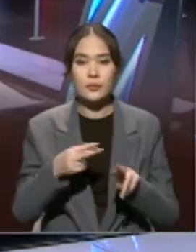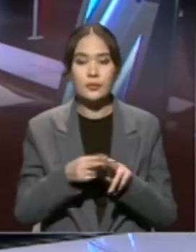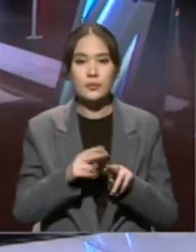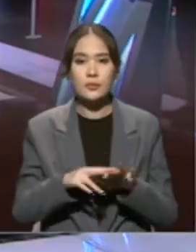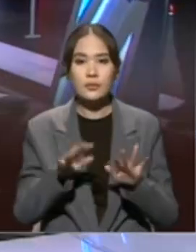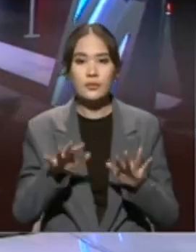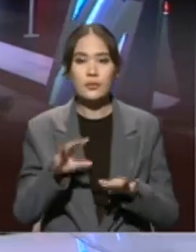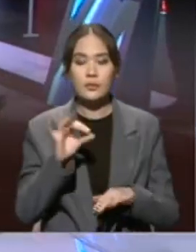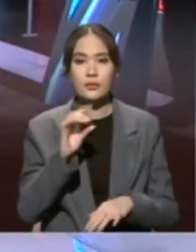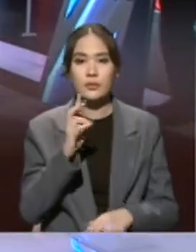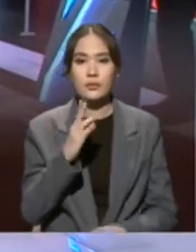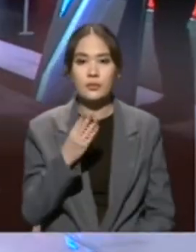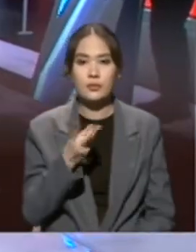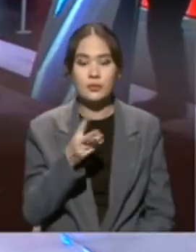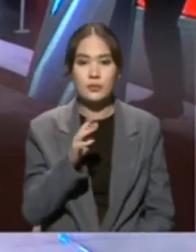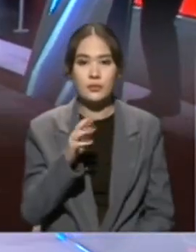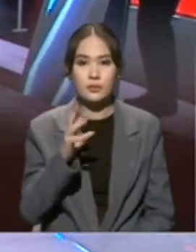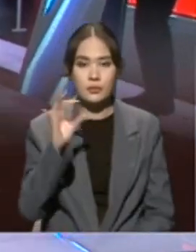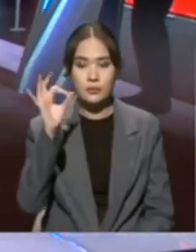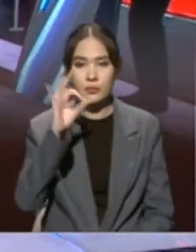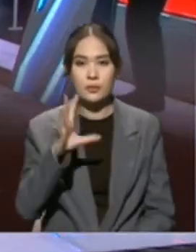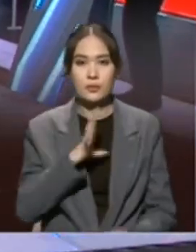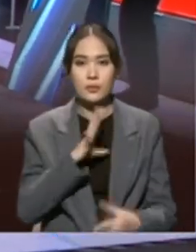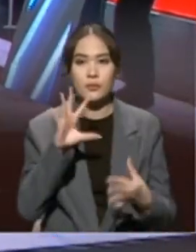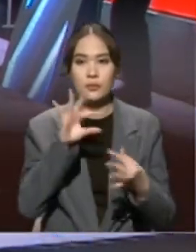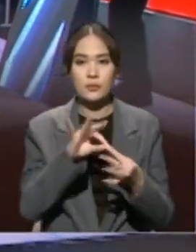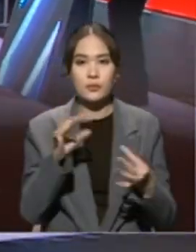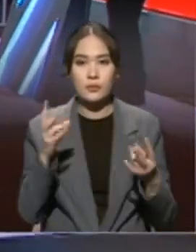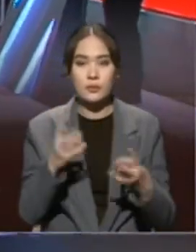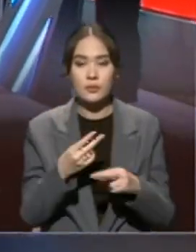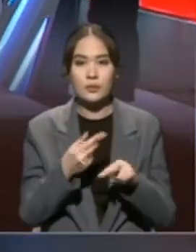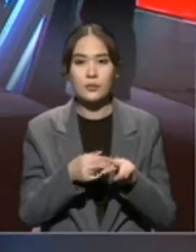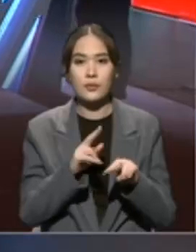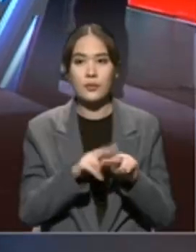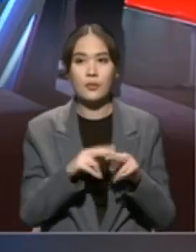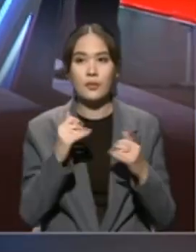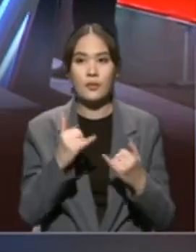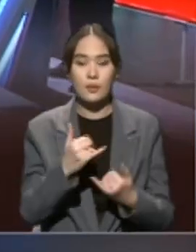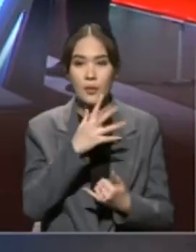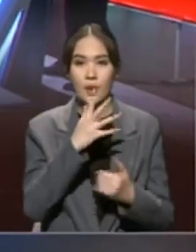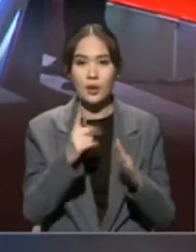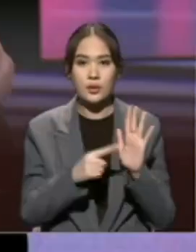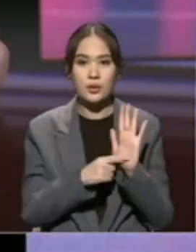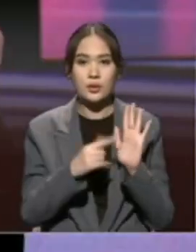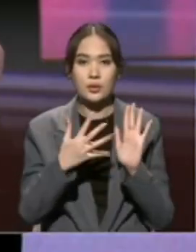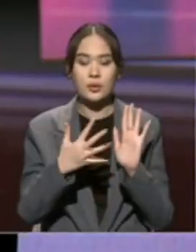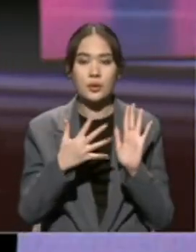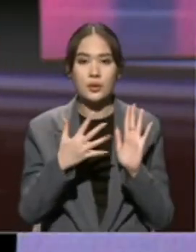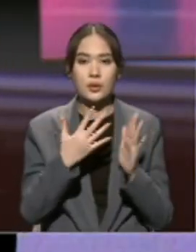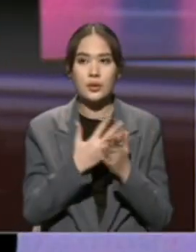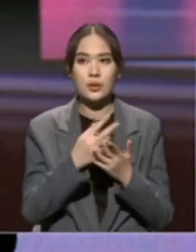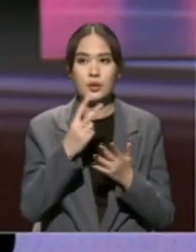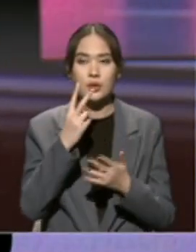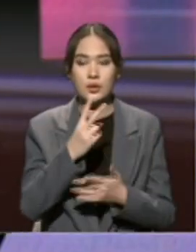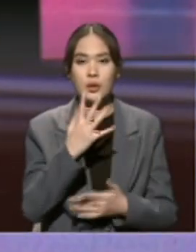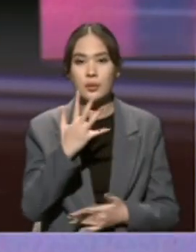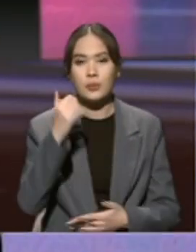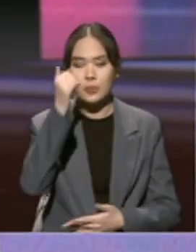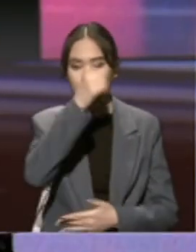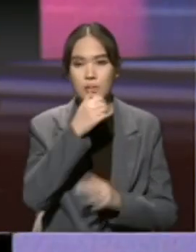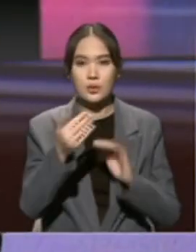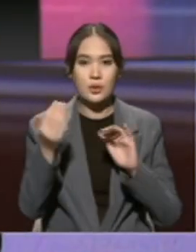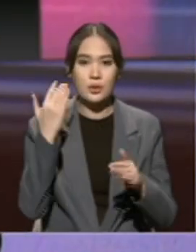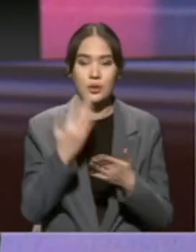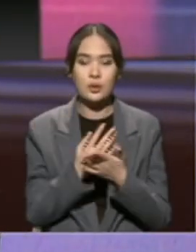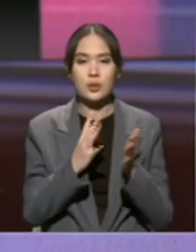жаңағы инфляцияның деңгейін де қосу керексіз. Мынандай мәселе ғой, дәл қазір 25 жыл артқа барайықшы мысалға, иә? 98